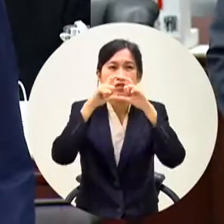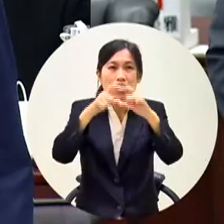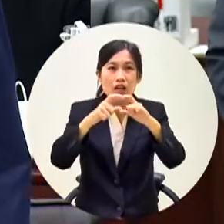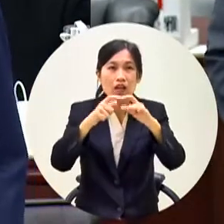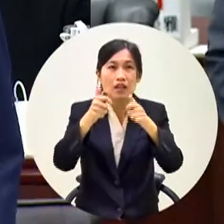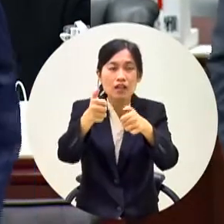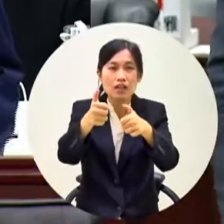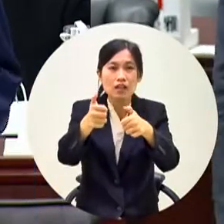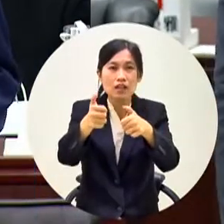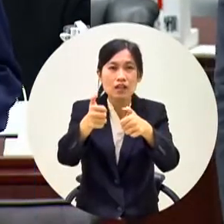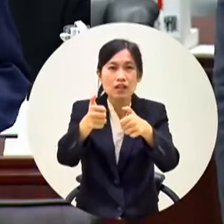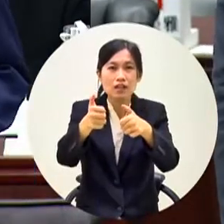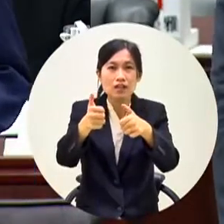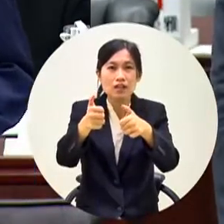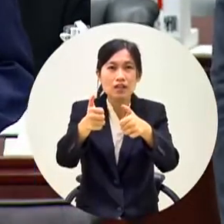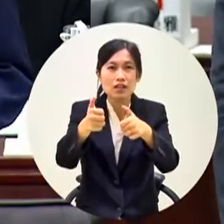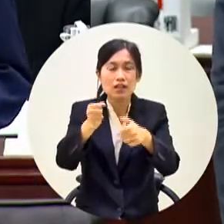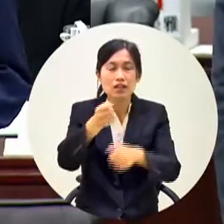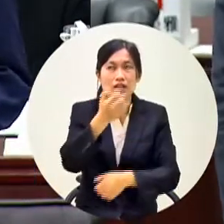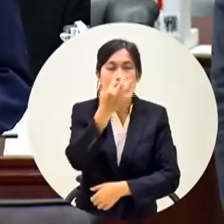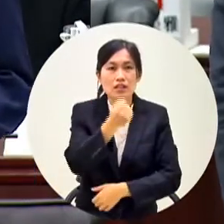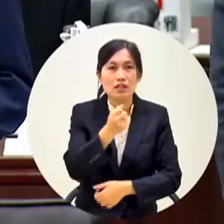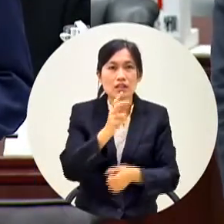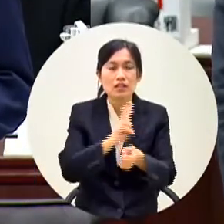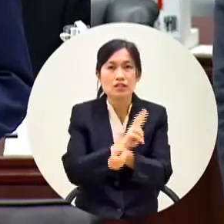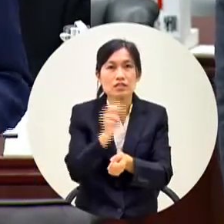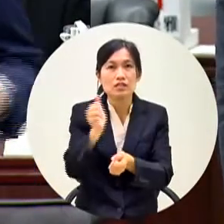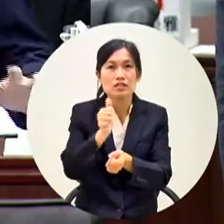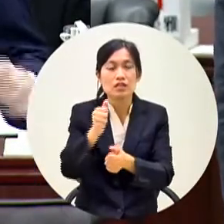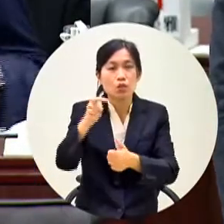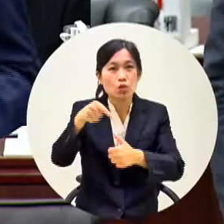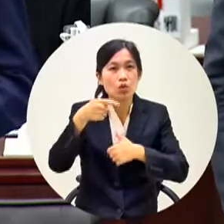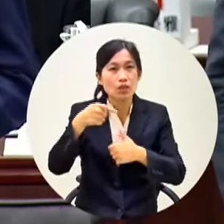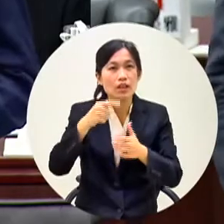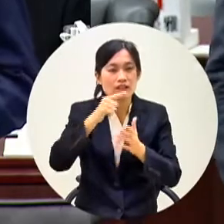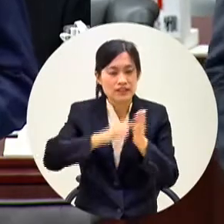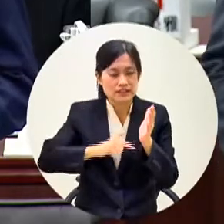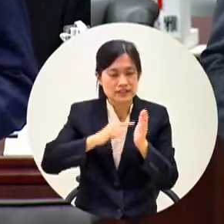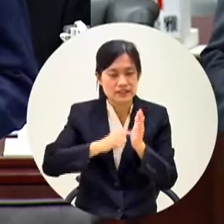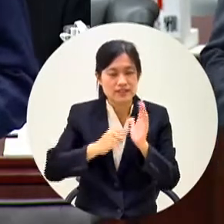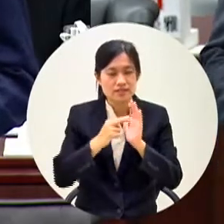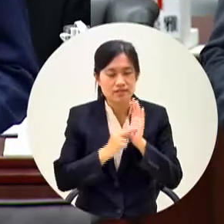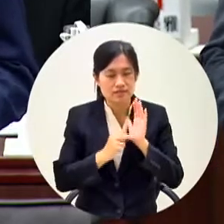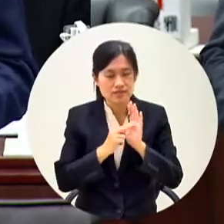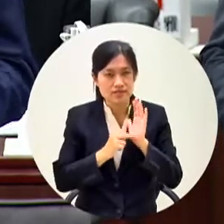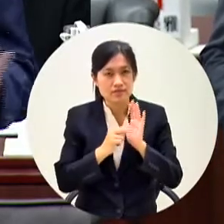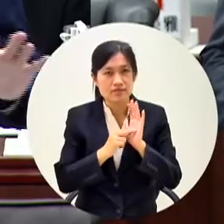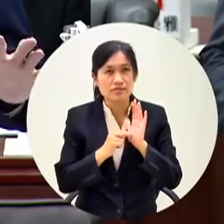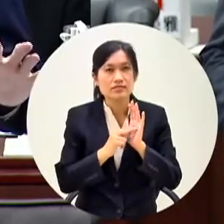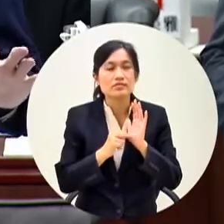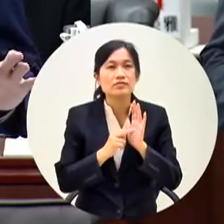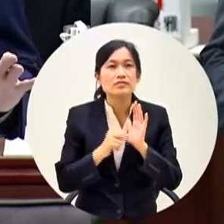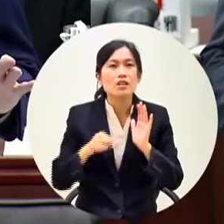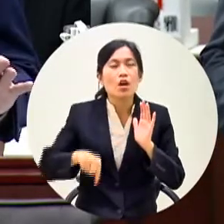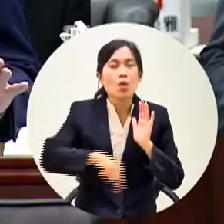谢谢议长跟林议员指教哈。简单讲哈，因为我